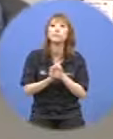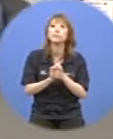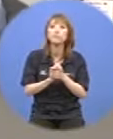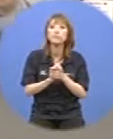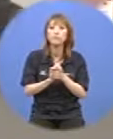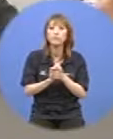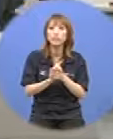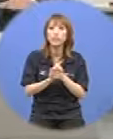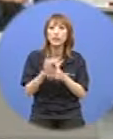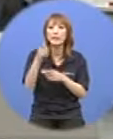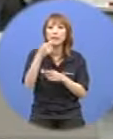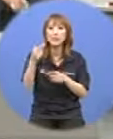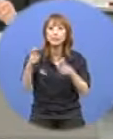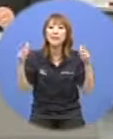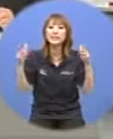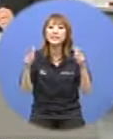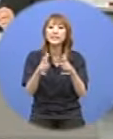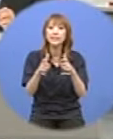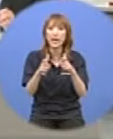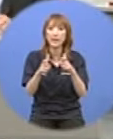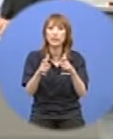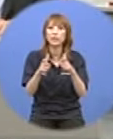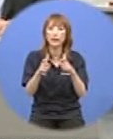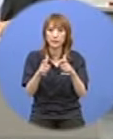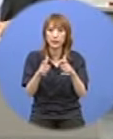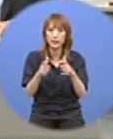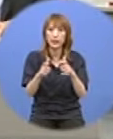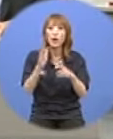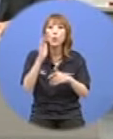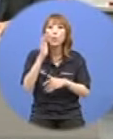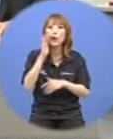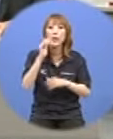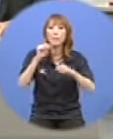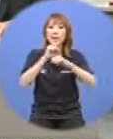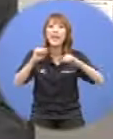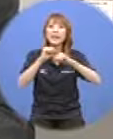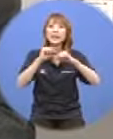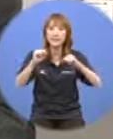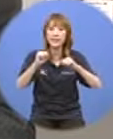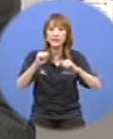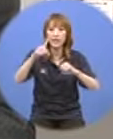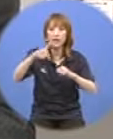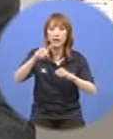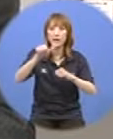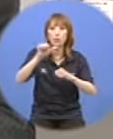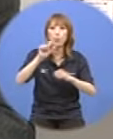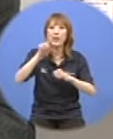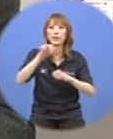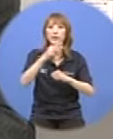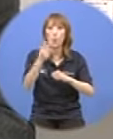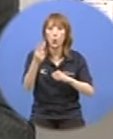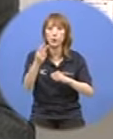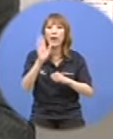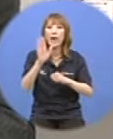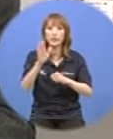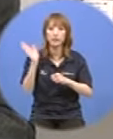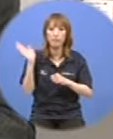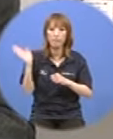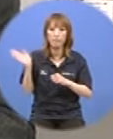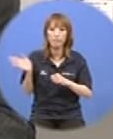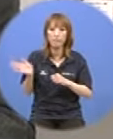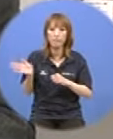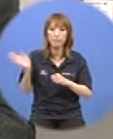で一番小さいところで言えば和歌山元気ファンドっていうのがあるんですね、 はい、 でこれは中小企業振興機構かな、